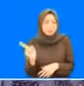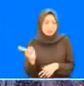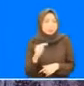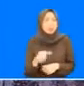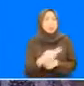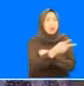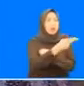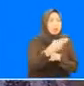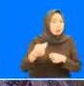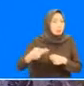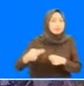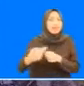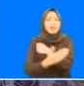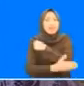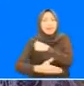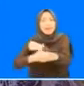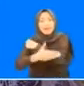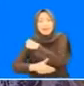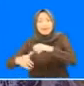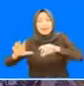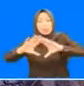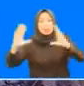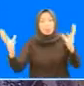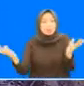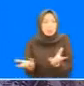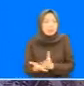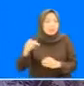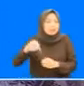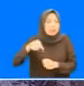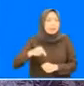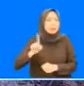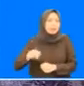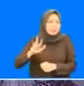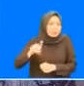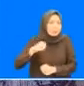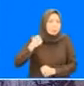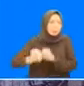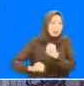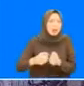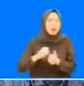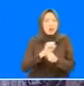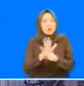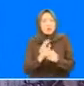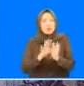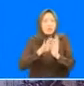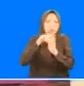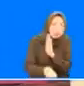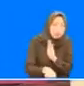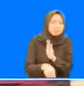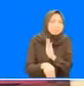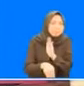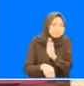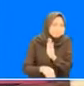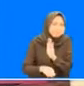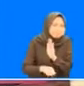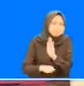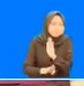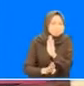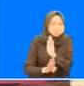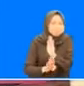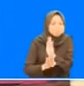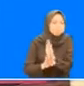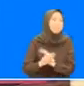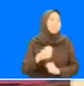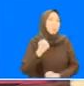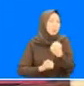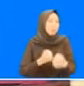negara di dunia saat ini sedang berupaya bangkit dari pandemi COVID-19. Selama